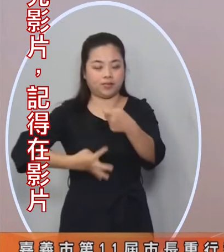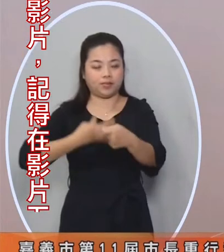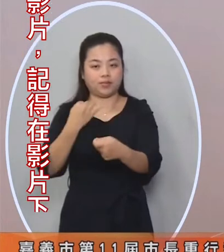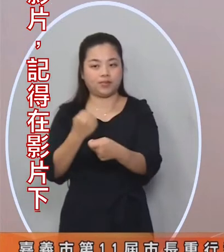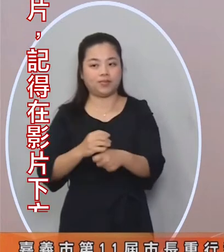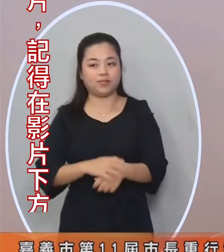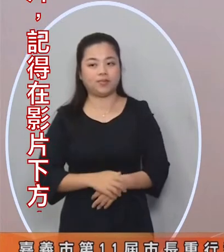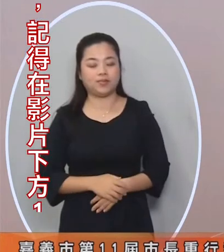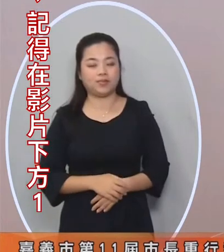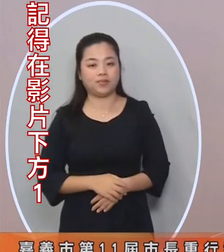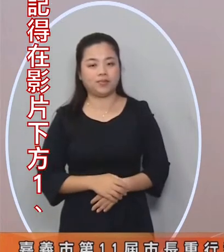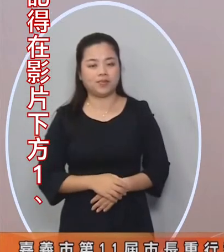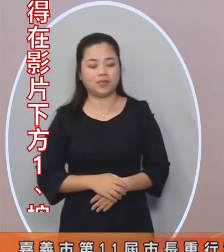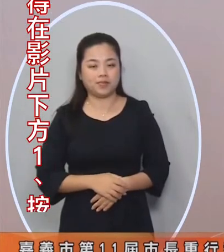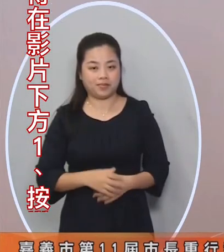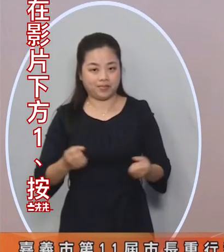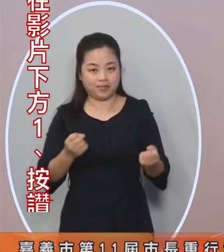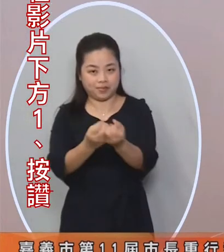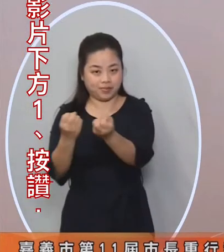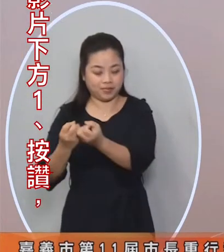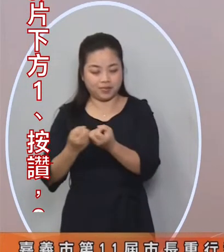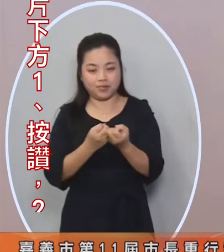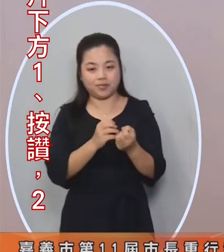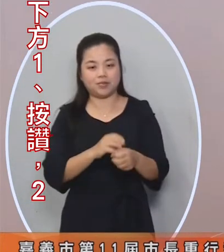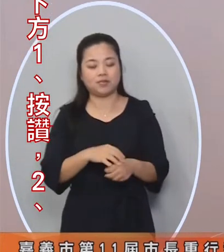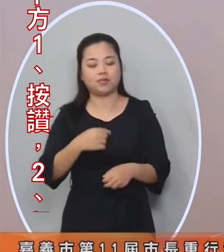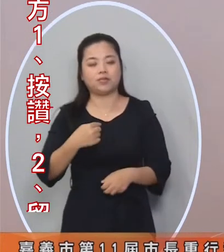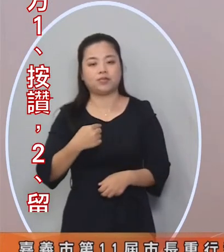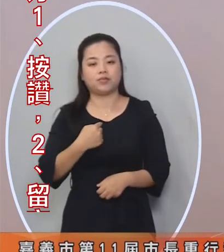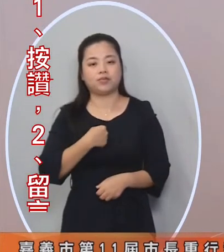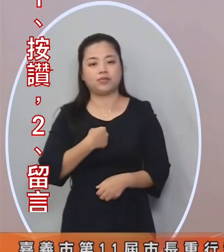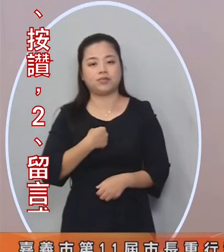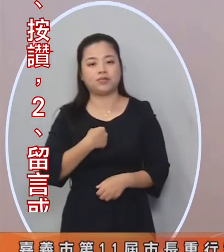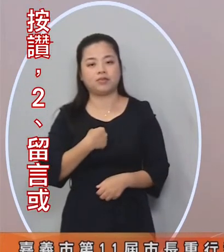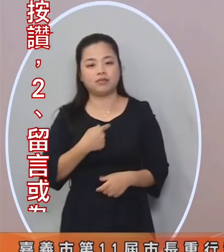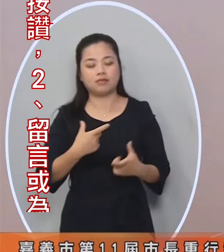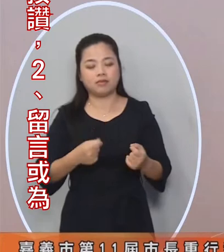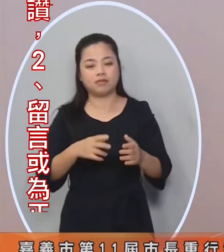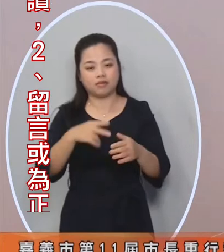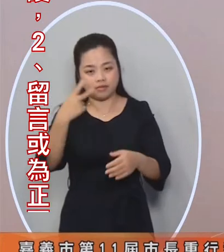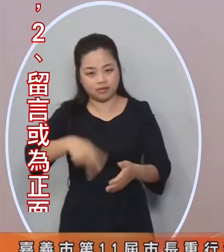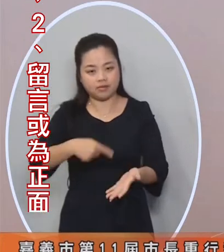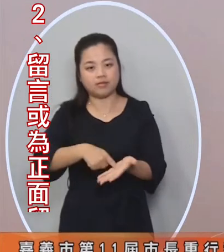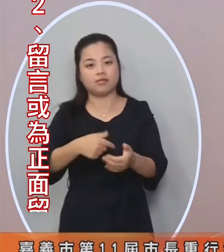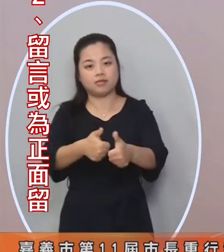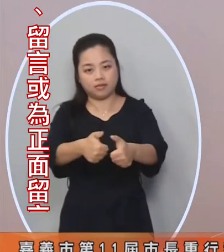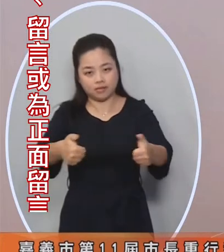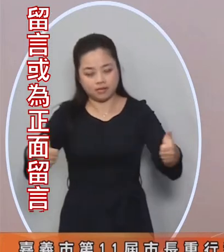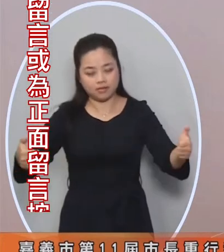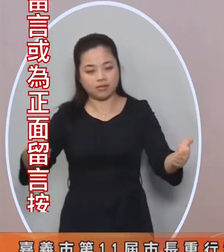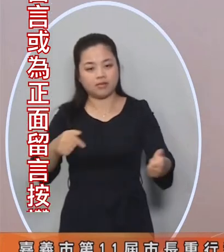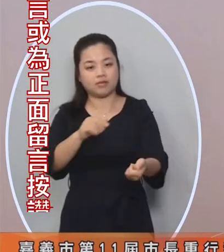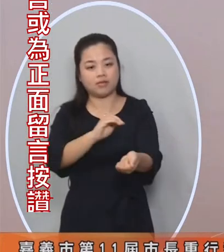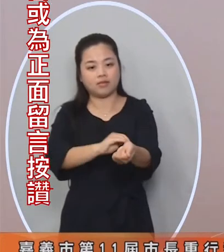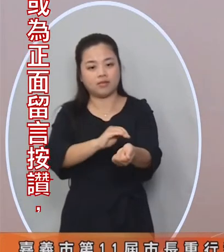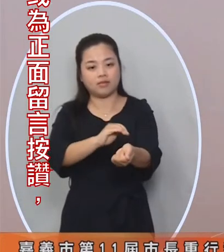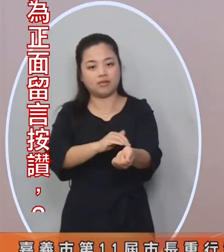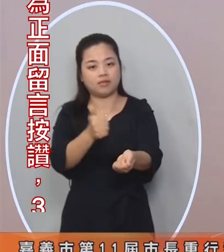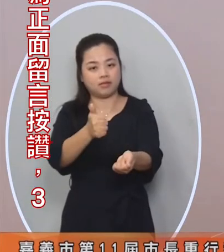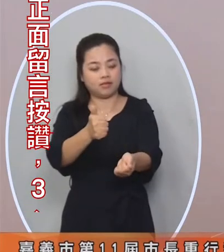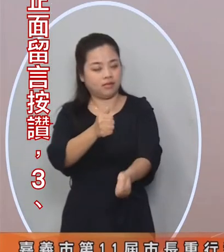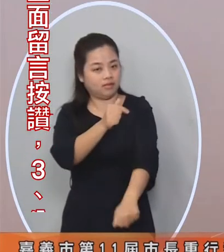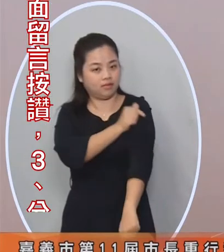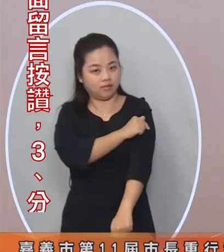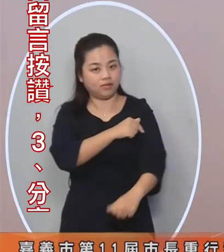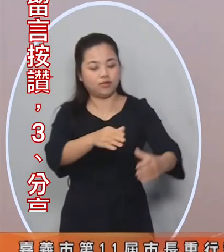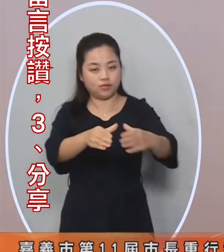情的状况之下，民会嘛要借这机会，先也再一次感谢我们所有的医疗团队，大家